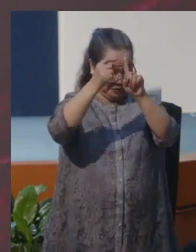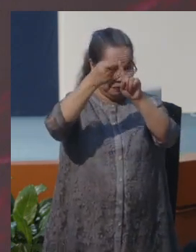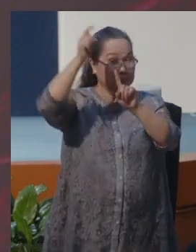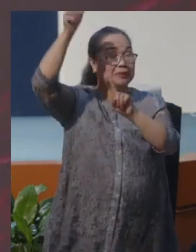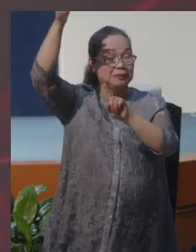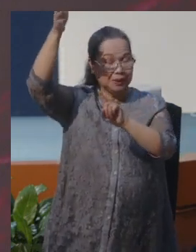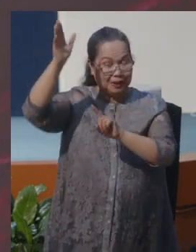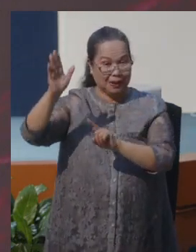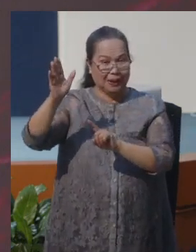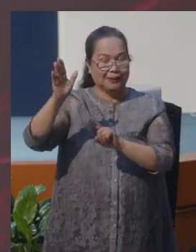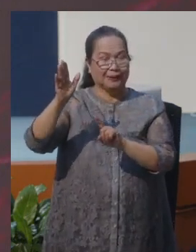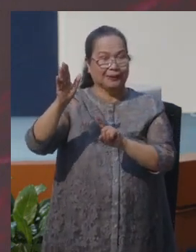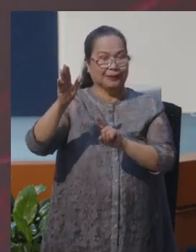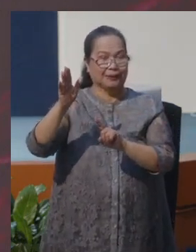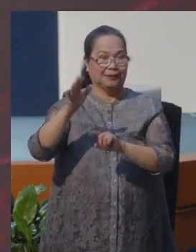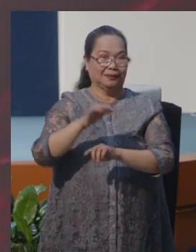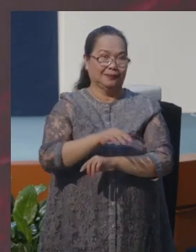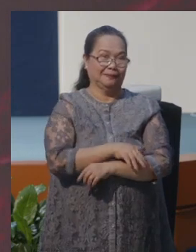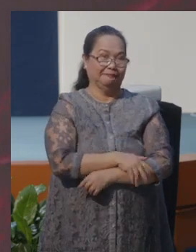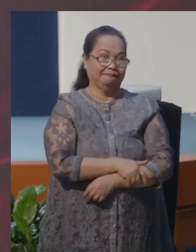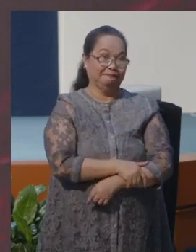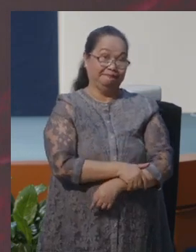Diyos. Ex cathedra.